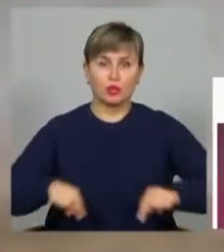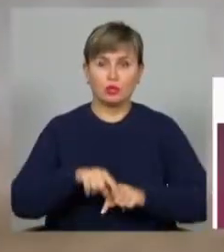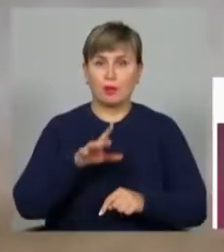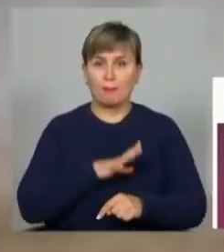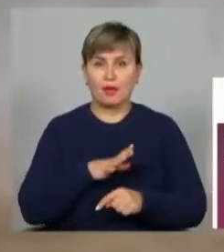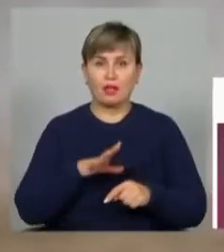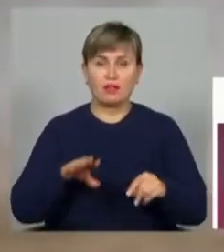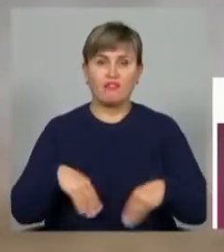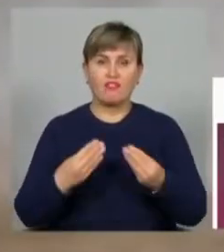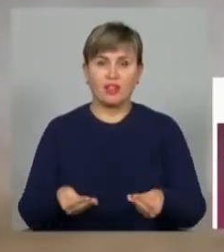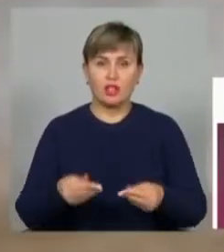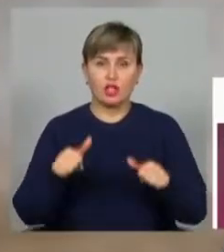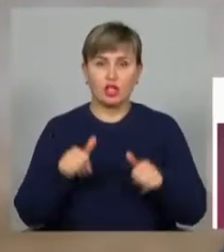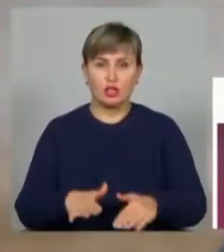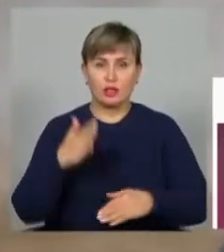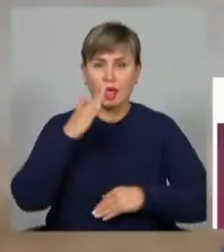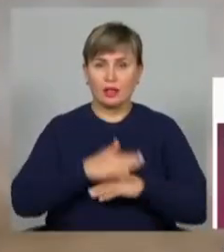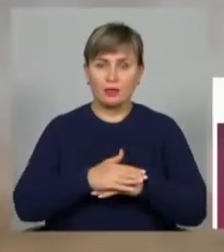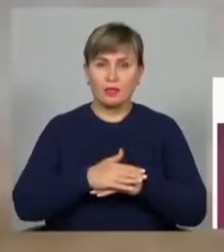выдан решением акима